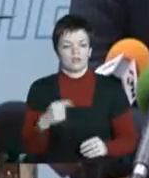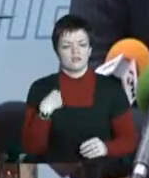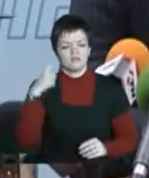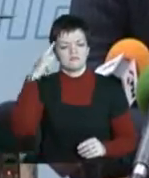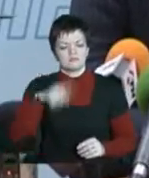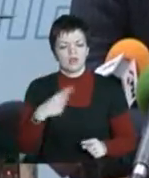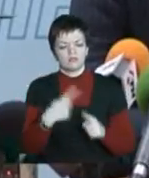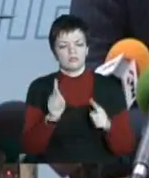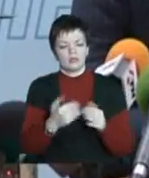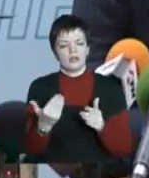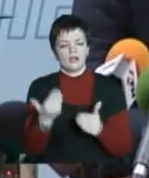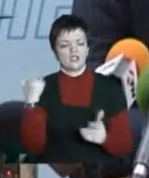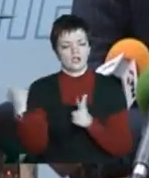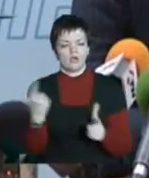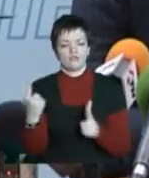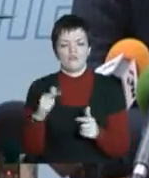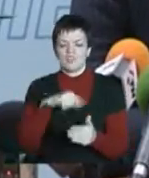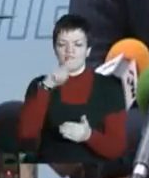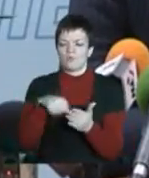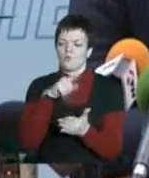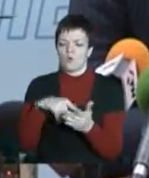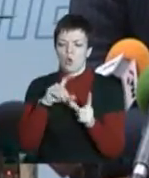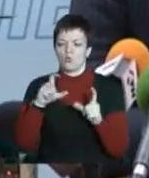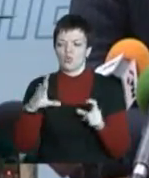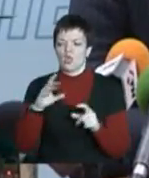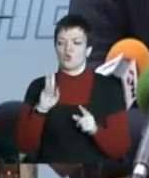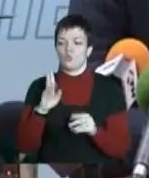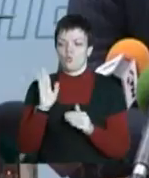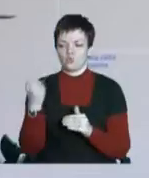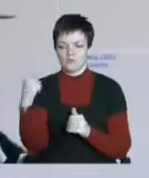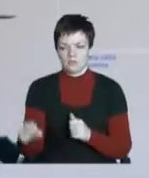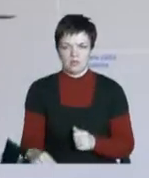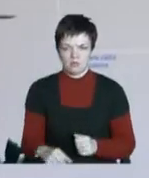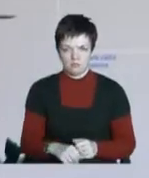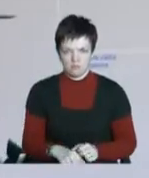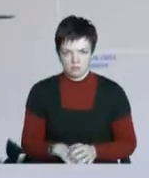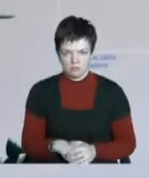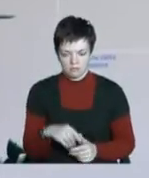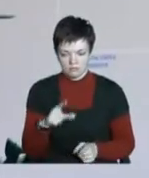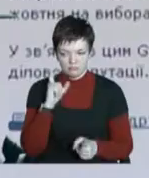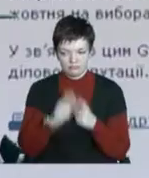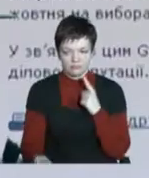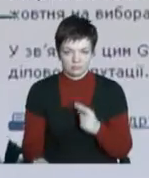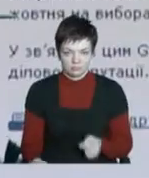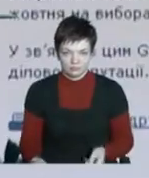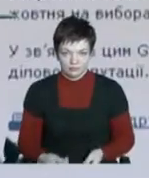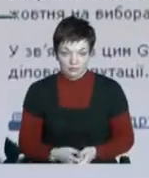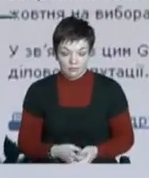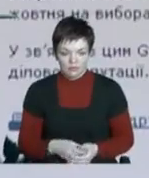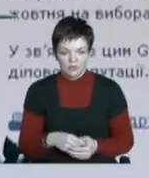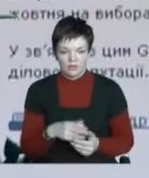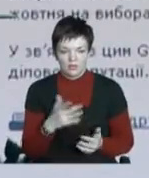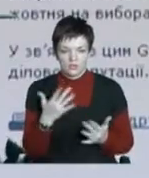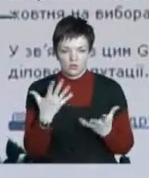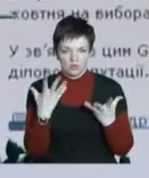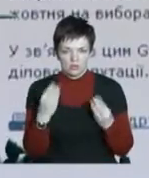преднамеренном искажении результатов экзит-пола компании GFK Ukraine на выборах мэра. Спустя несколько дней компания маркетинговых и